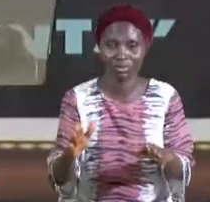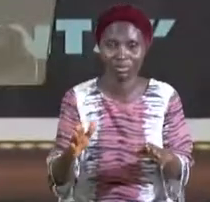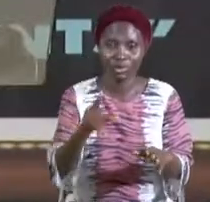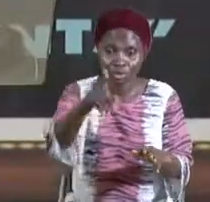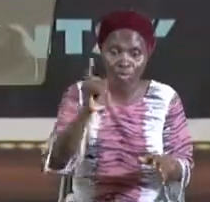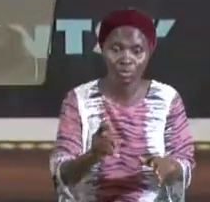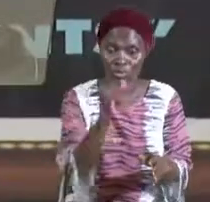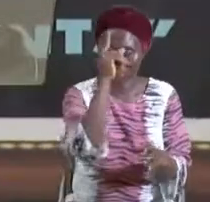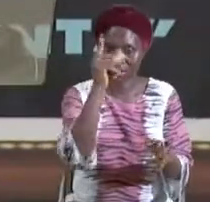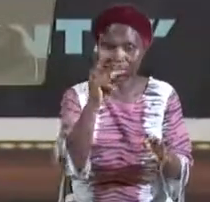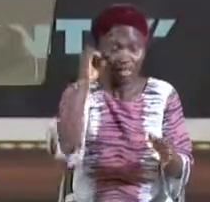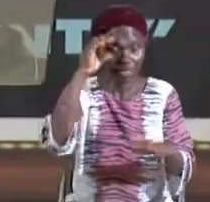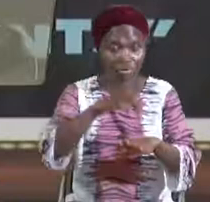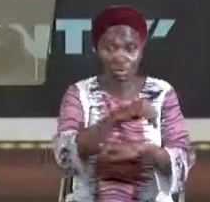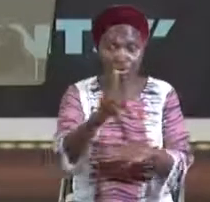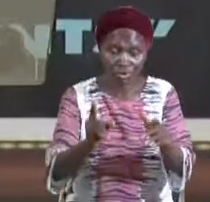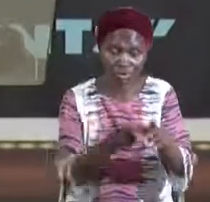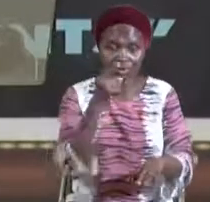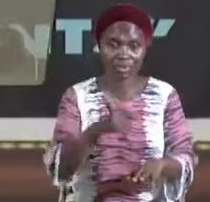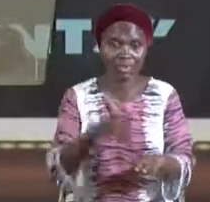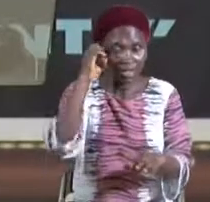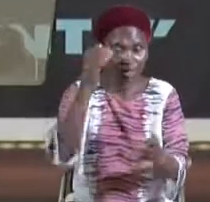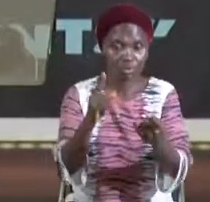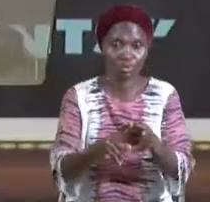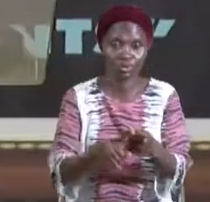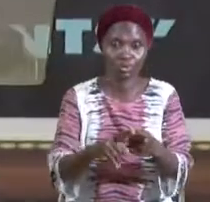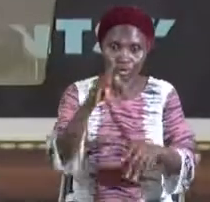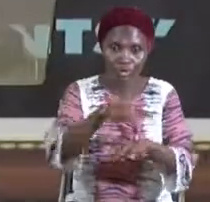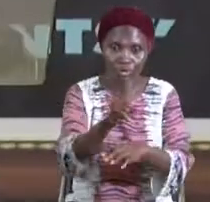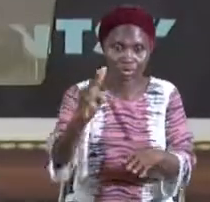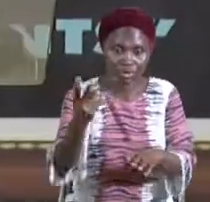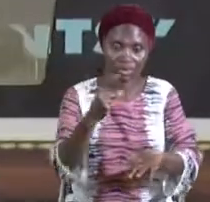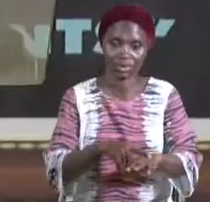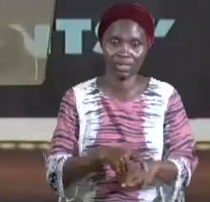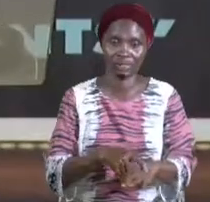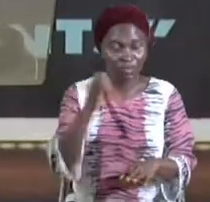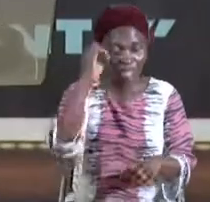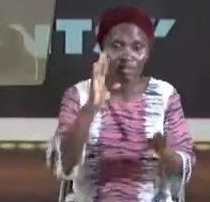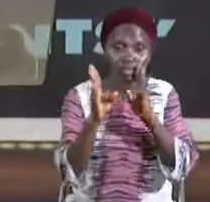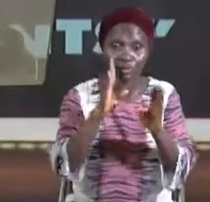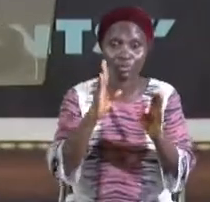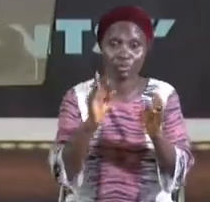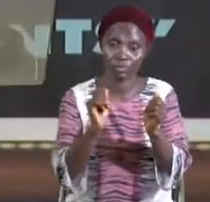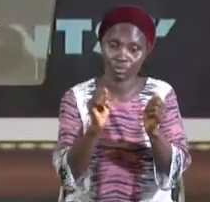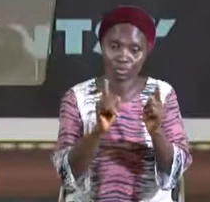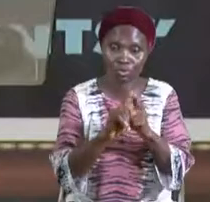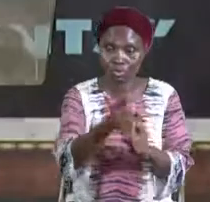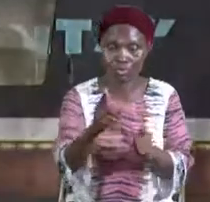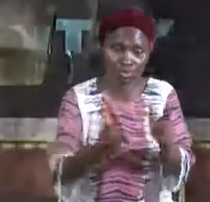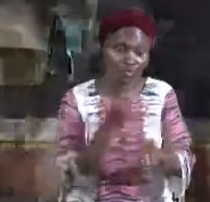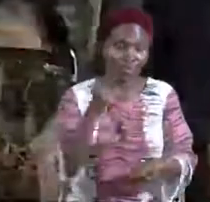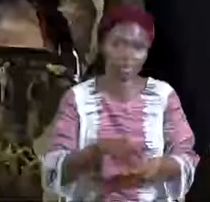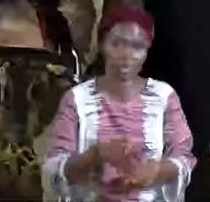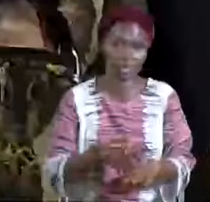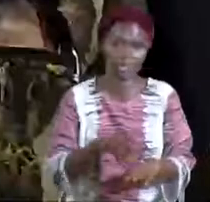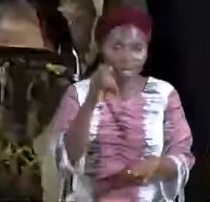fois, il veut te toucher la seconde fois. Il t'a parlé la première fois, il veut te parler encore la seconde fois. Et je prie que